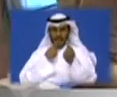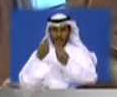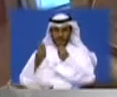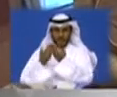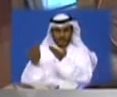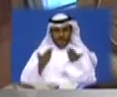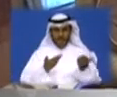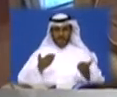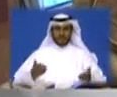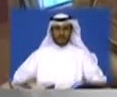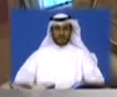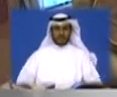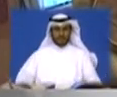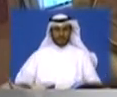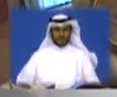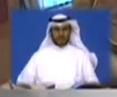الصباح.